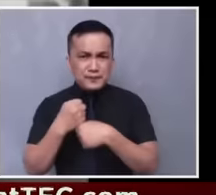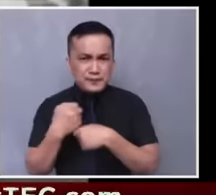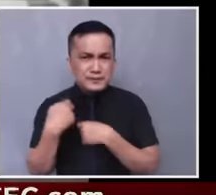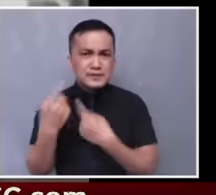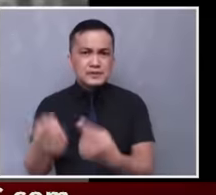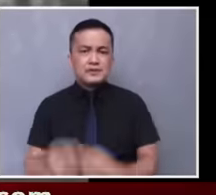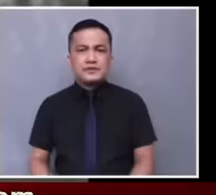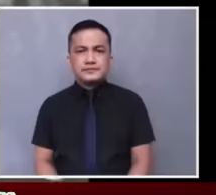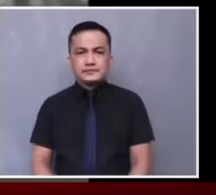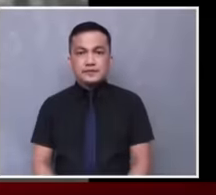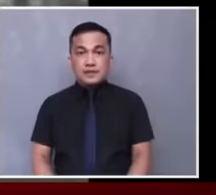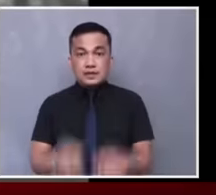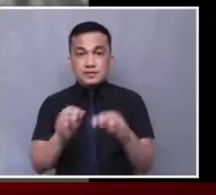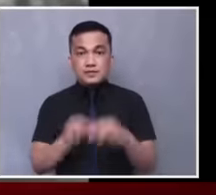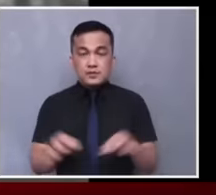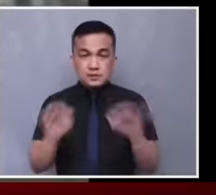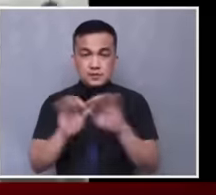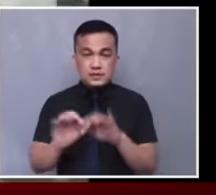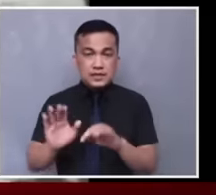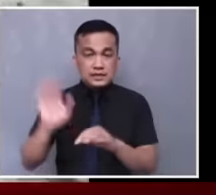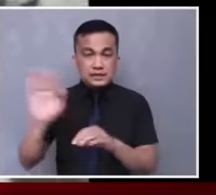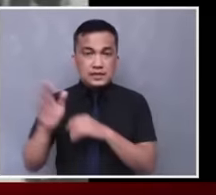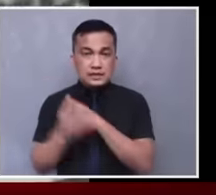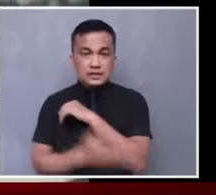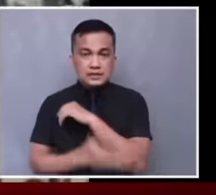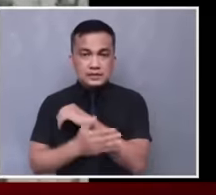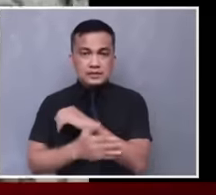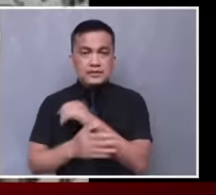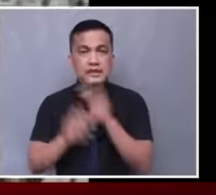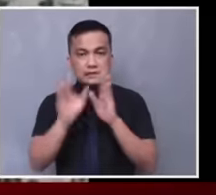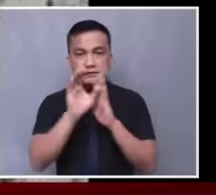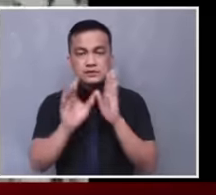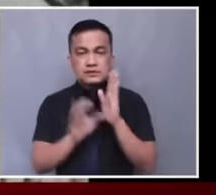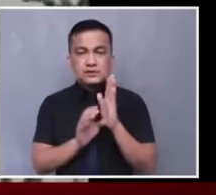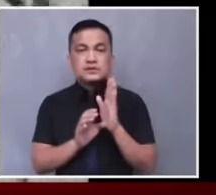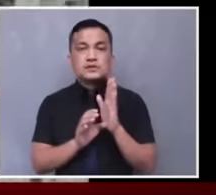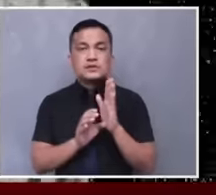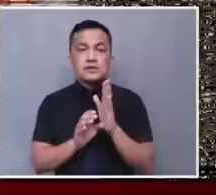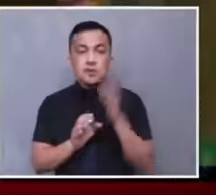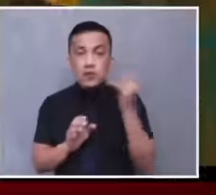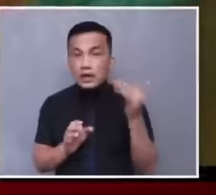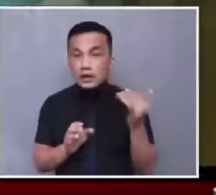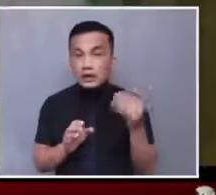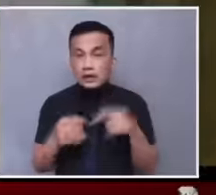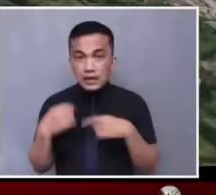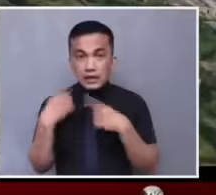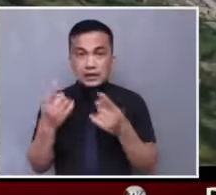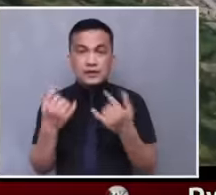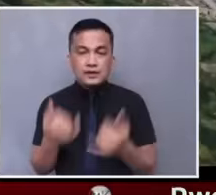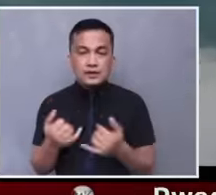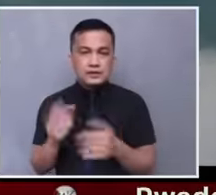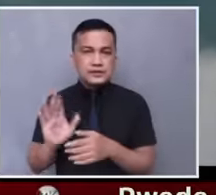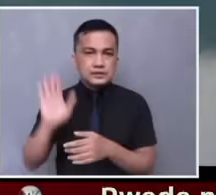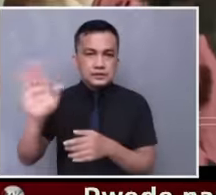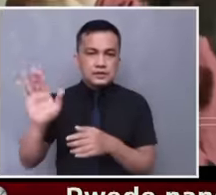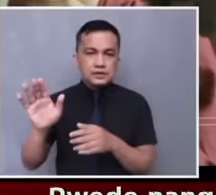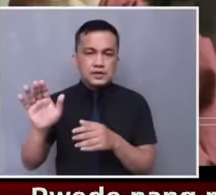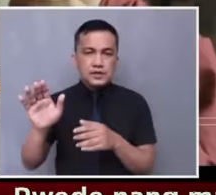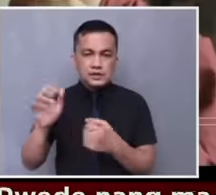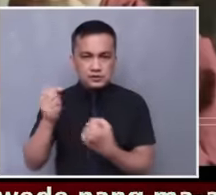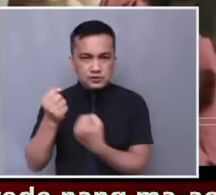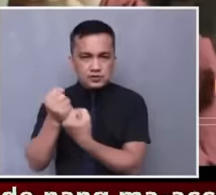Mahalaga para sa bansa ang kanilang saligang batas dahil hanggang ngayon, ito ay sumusuporta